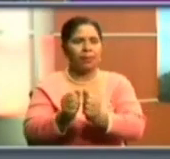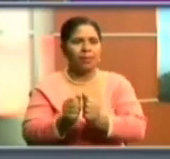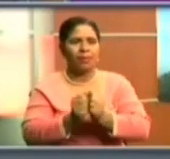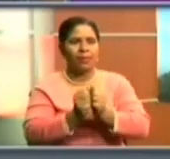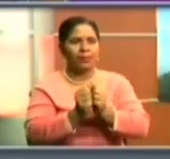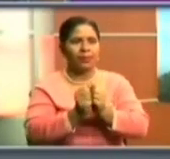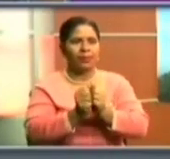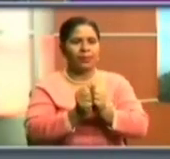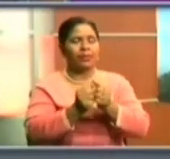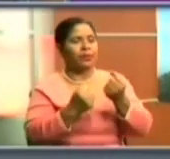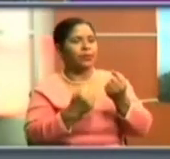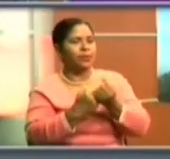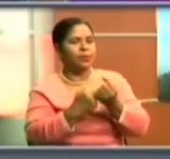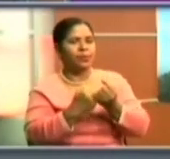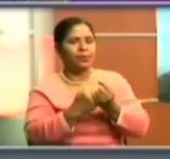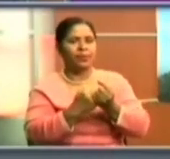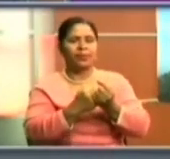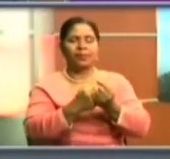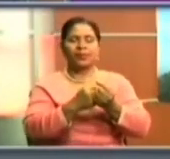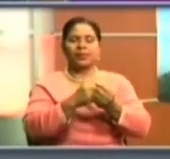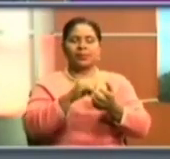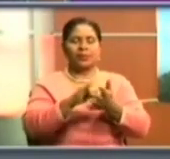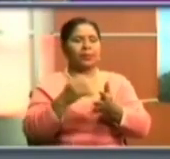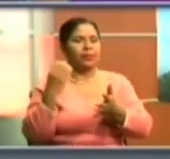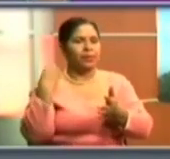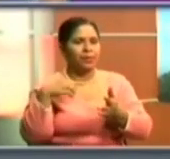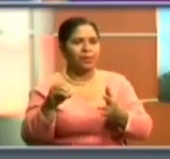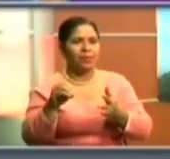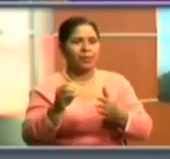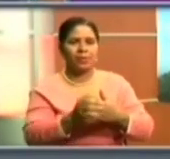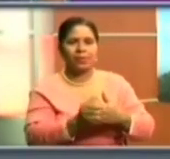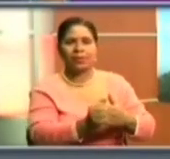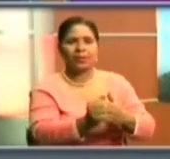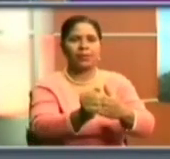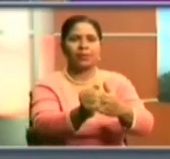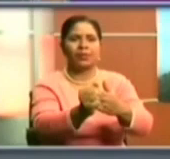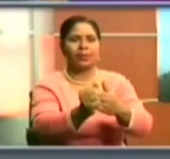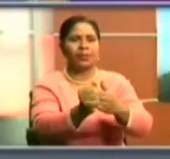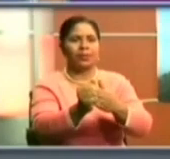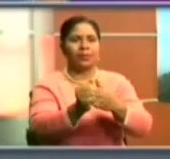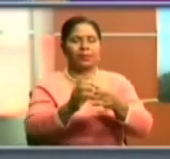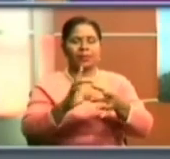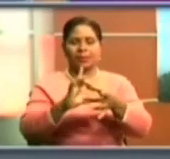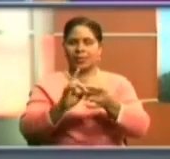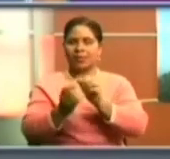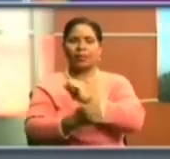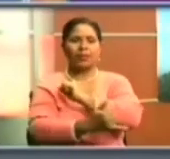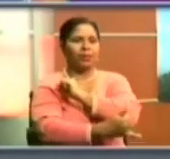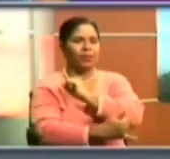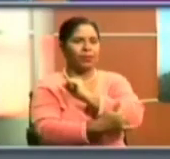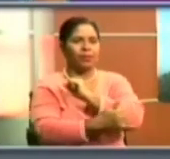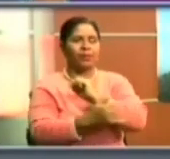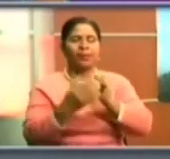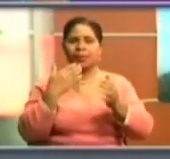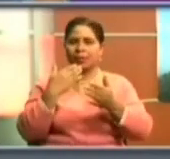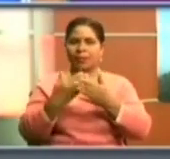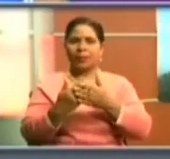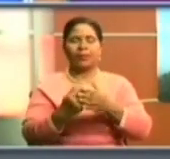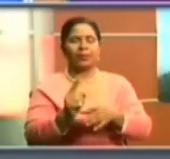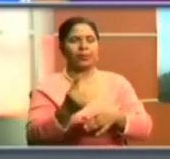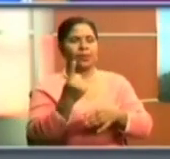pour appuyer toute la dynamique devant nous conduire vers des collectivités territoriales fortes et